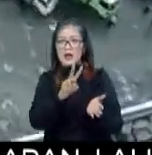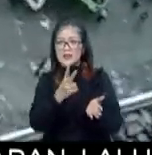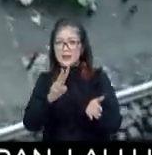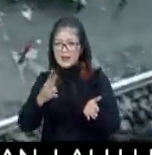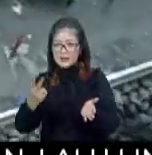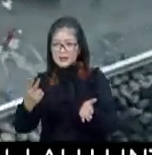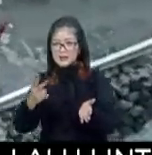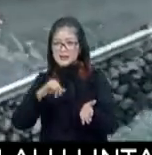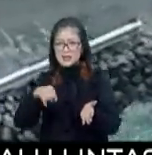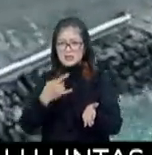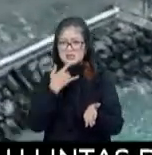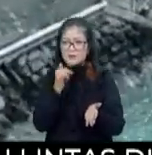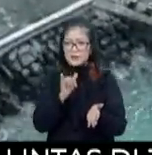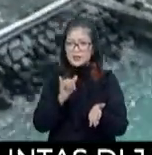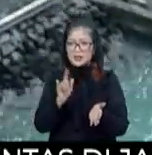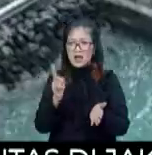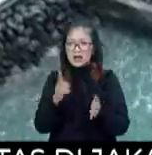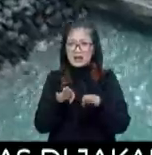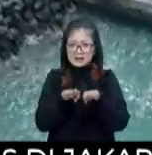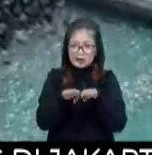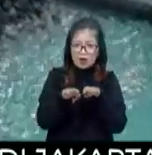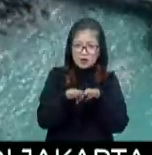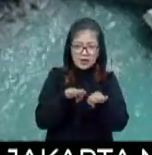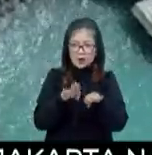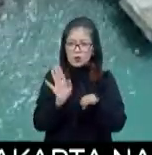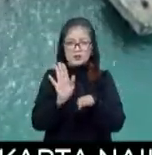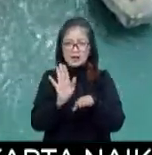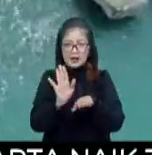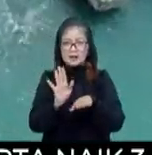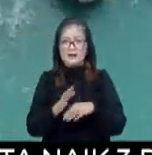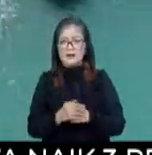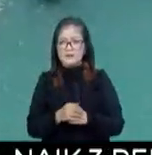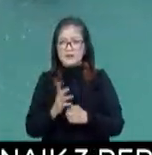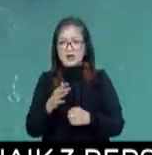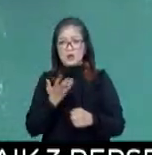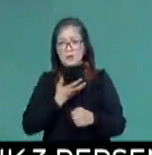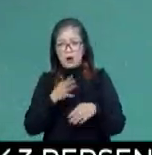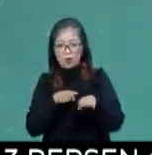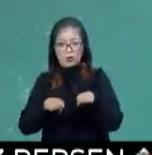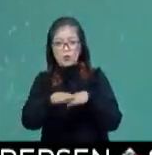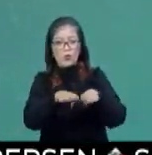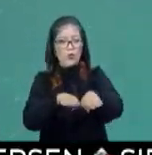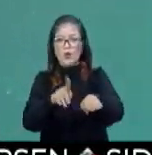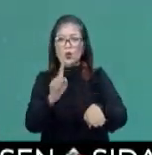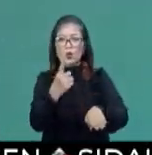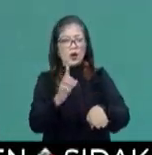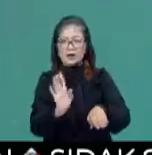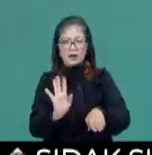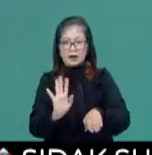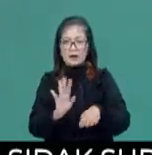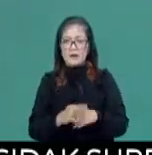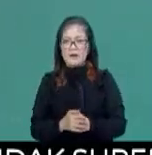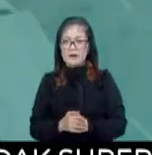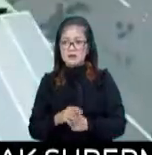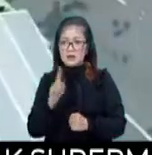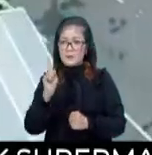jangan sampai kendaraan lain menyusul atau mendahului pengendara yang lainnya sehingga membahayakan dari proses masuk